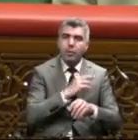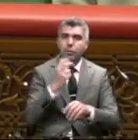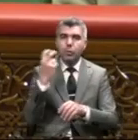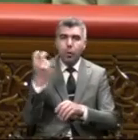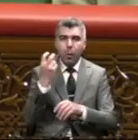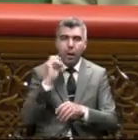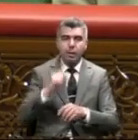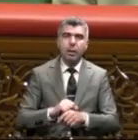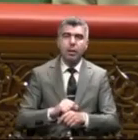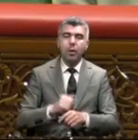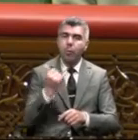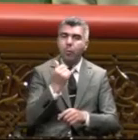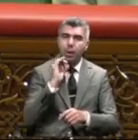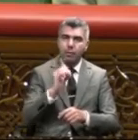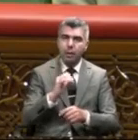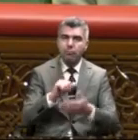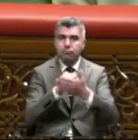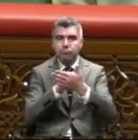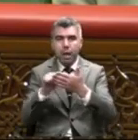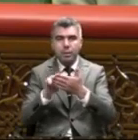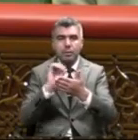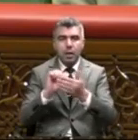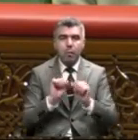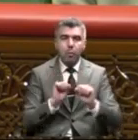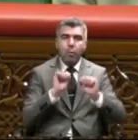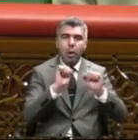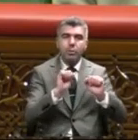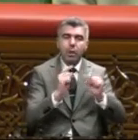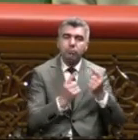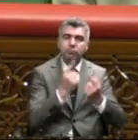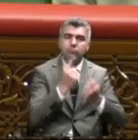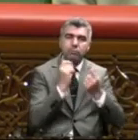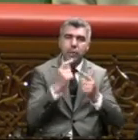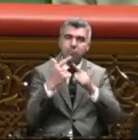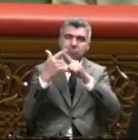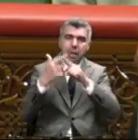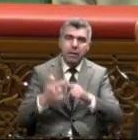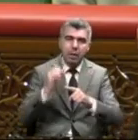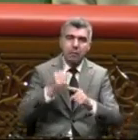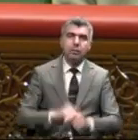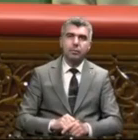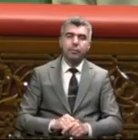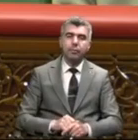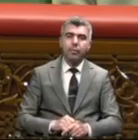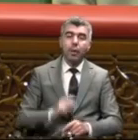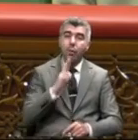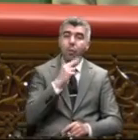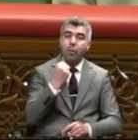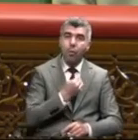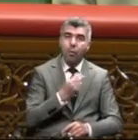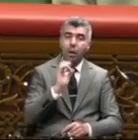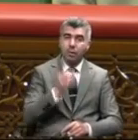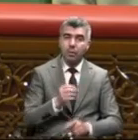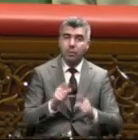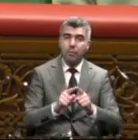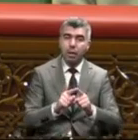وخصوصا تغطيه النفقات المرتبطه بمواجهه انعكاسات التضخم على المواطن هذا يعني بان الحكومه ليست